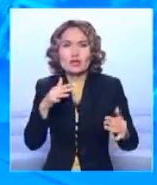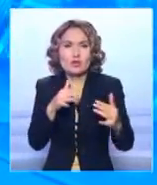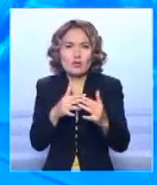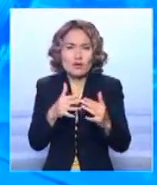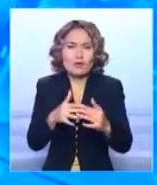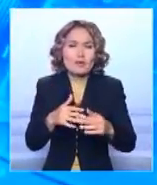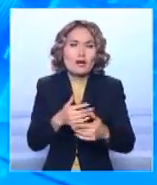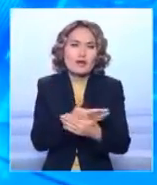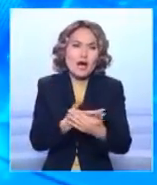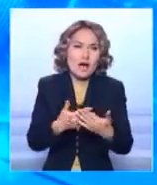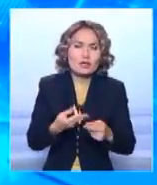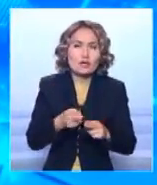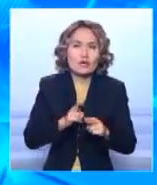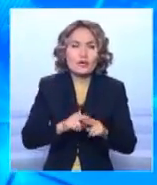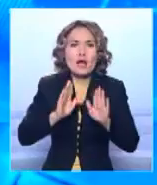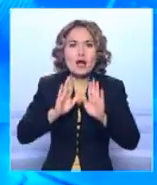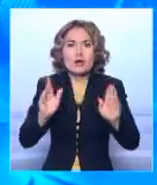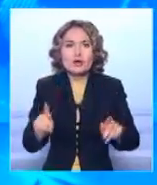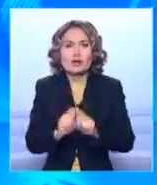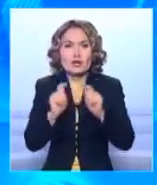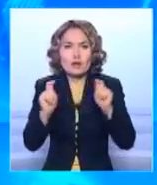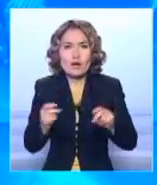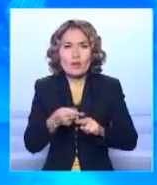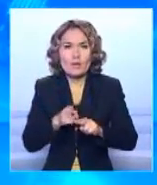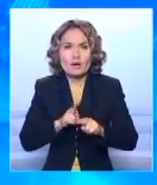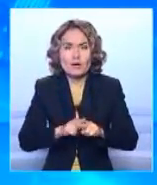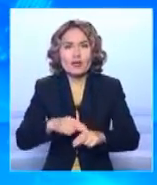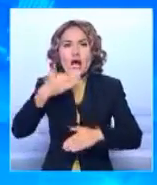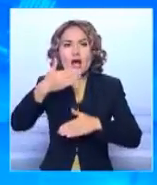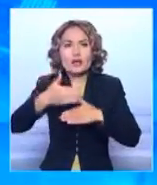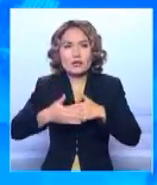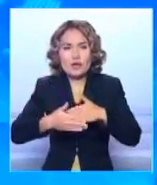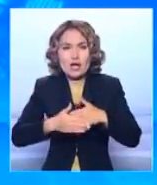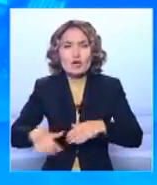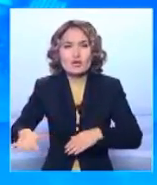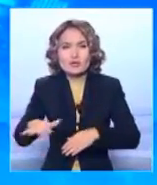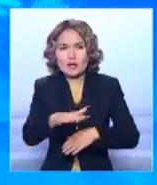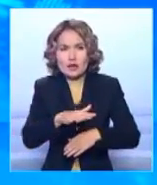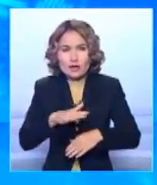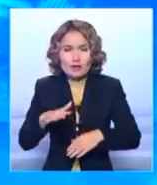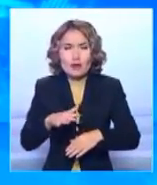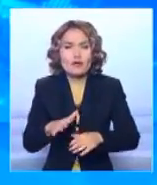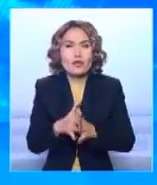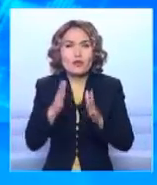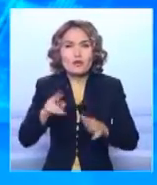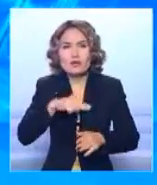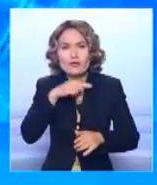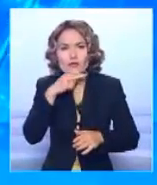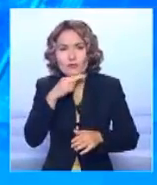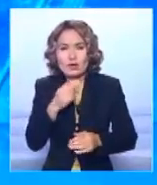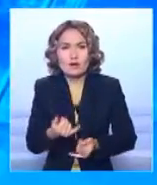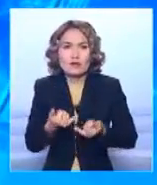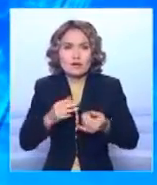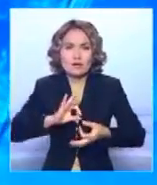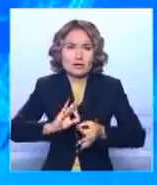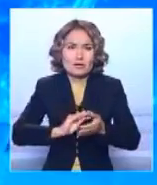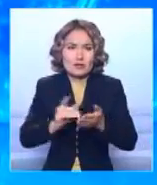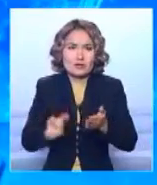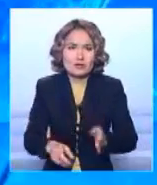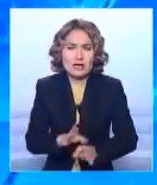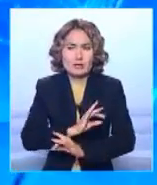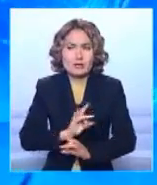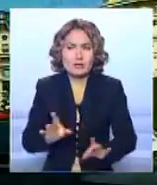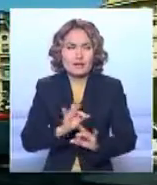ұйымының идеясы. Белсенділер осылайша кезекті рет таяу шығыстағы жағдайға назар аударуды ұсынуда. Тілшіміз Жұлдыз Атагелдиева сабақтайды.